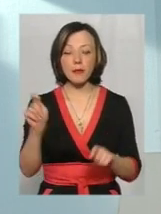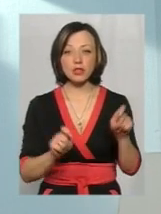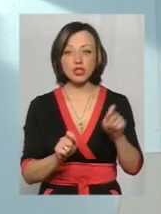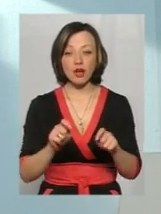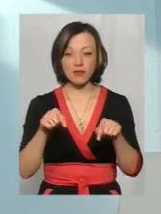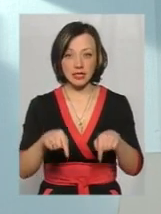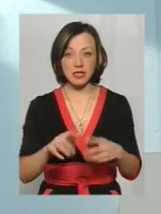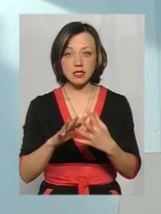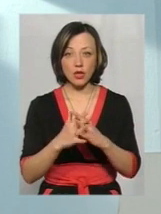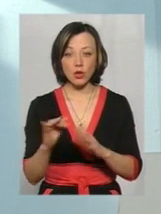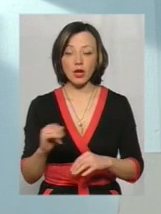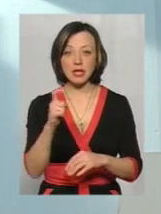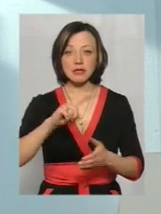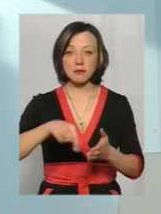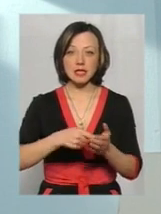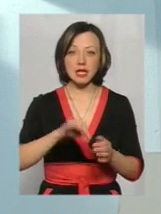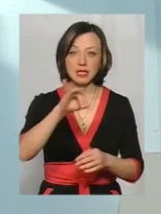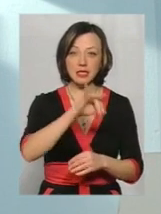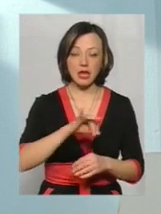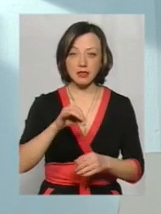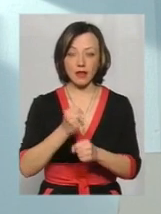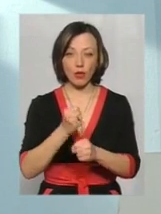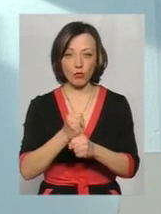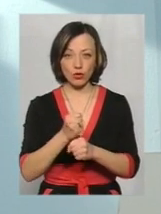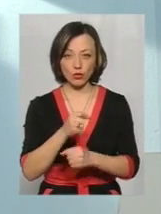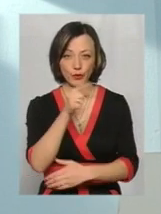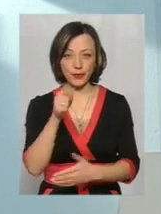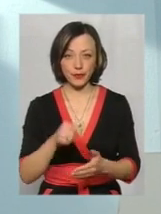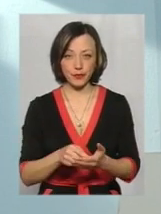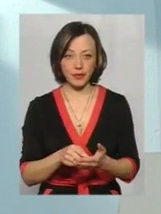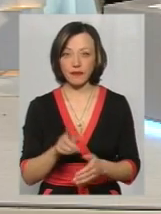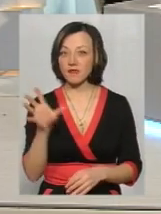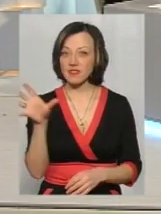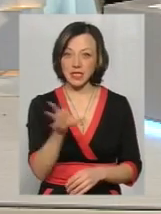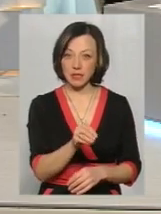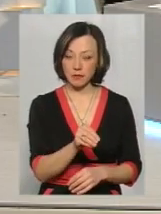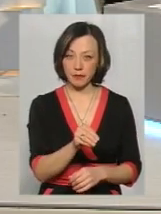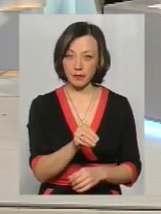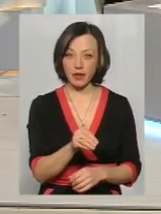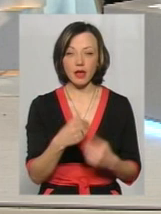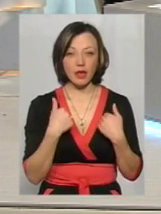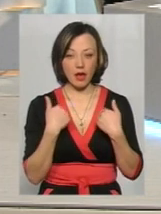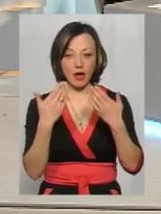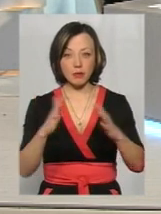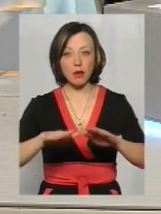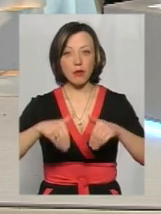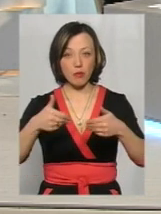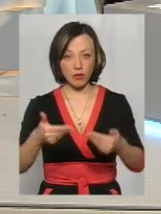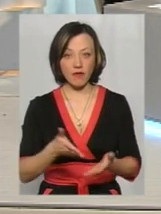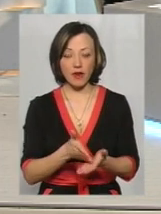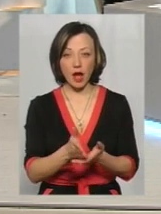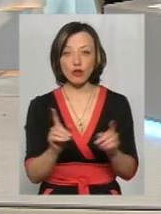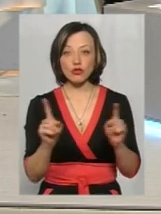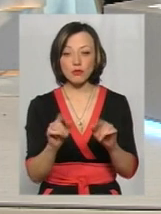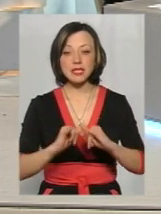села Мокрець із міста Ізяслава на роботу? Практично всі. Я їм запропонував варіант. Для